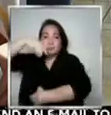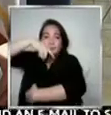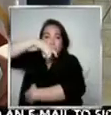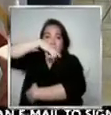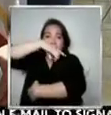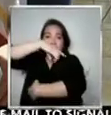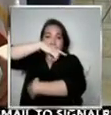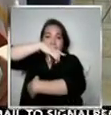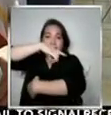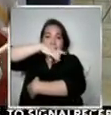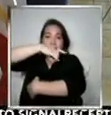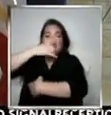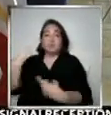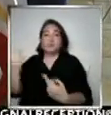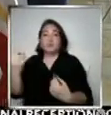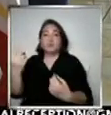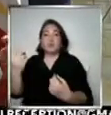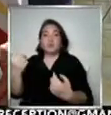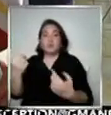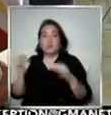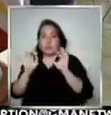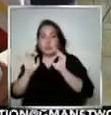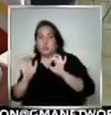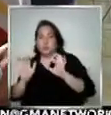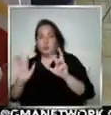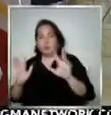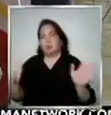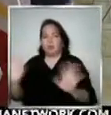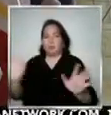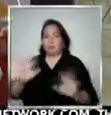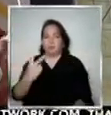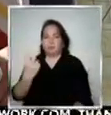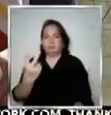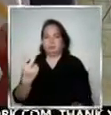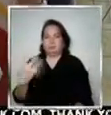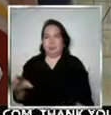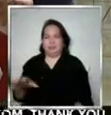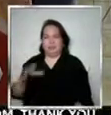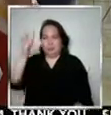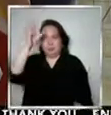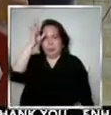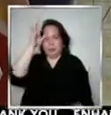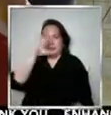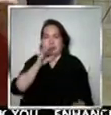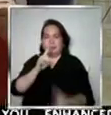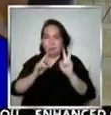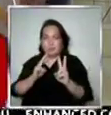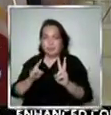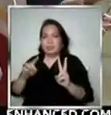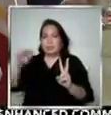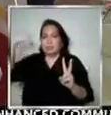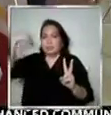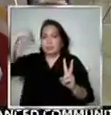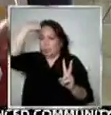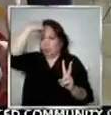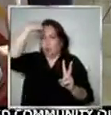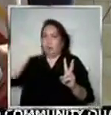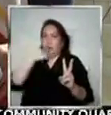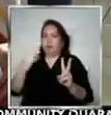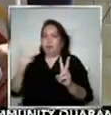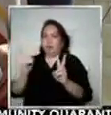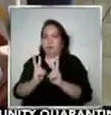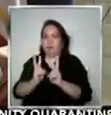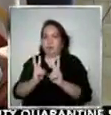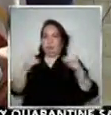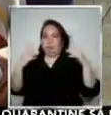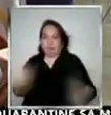daw ng ninong at ninang ang maaari. At kung kasal naman, bukod nga sa mga ikakasal, immediate family lamang at witnesses ang